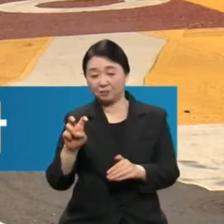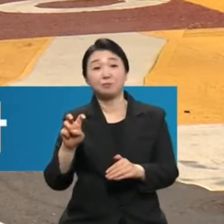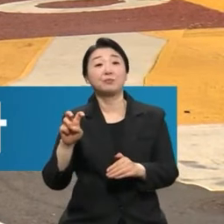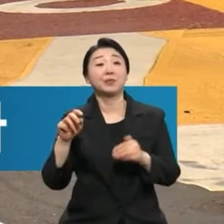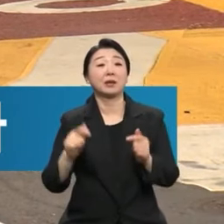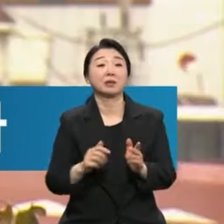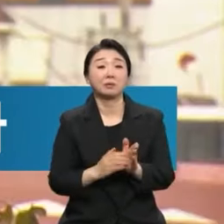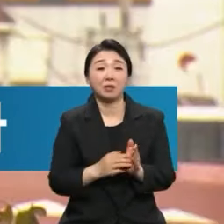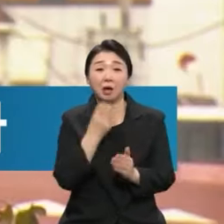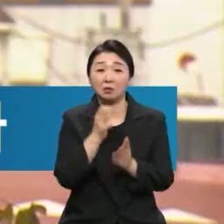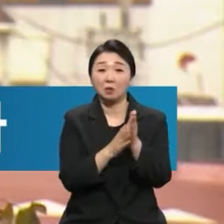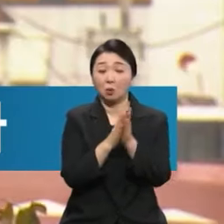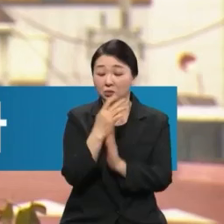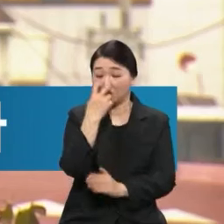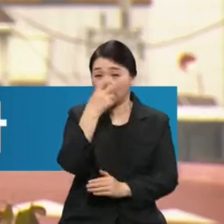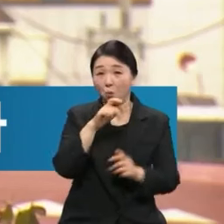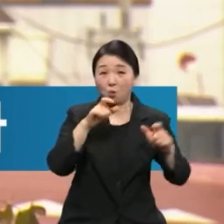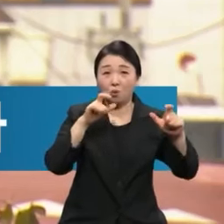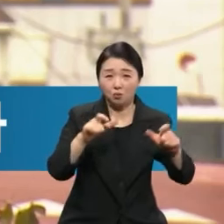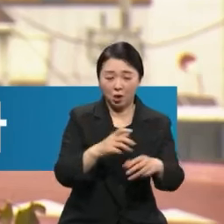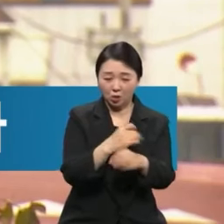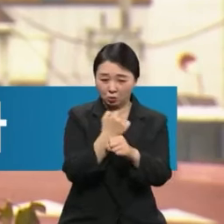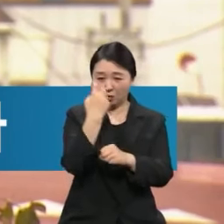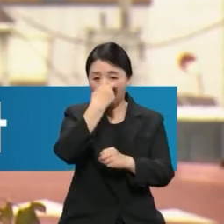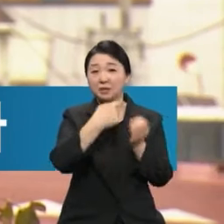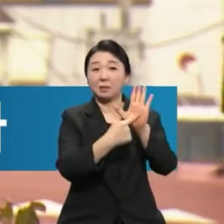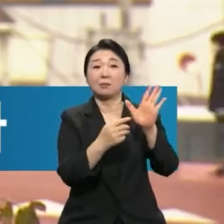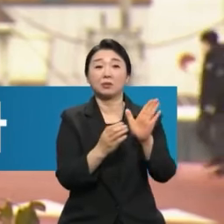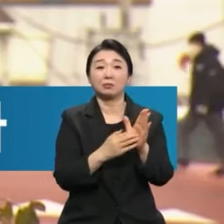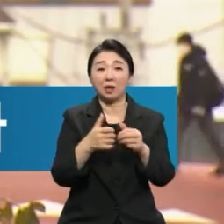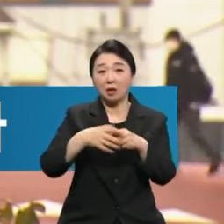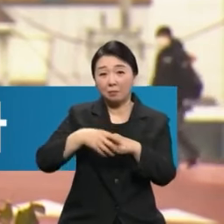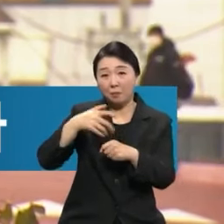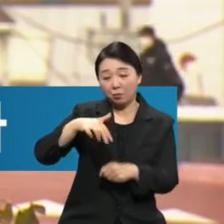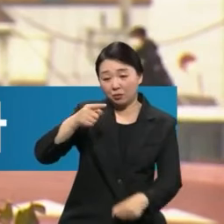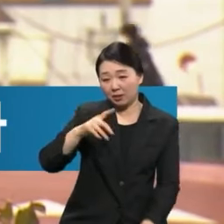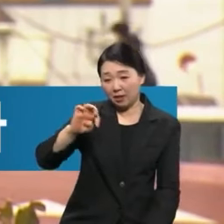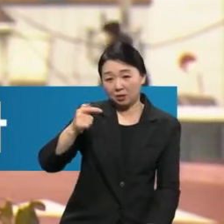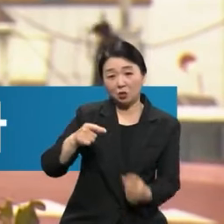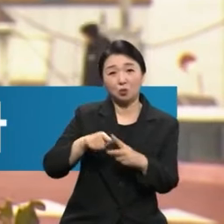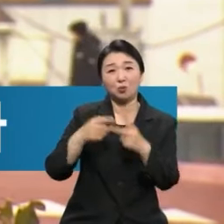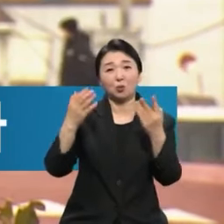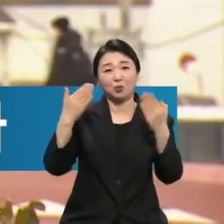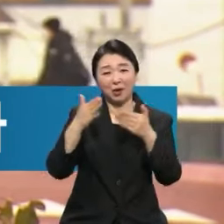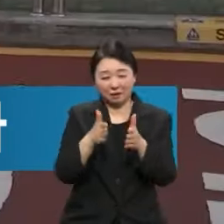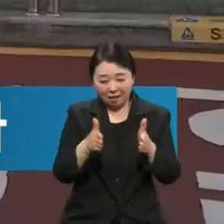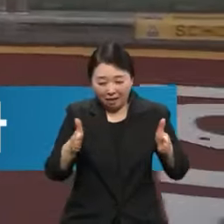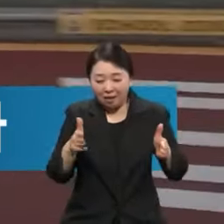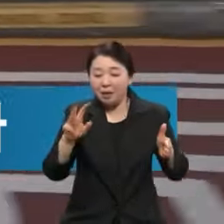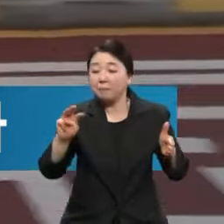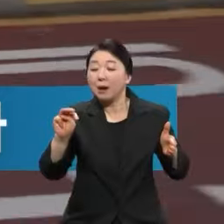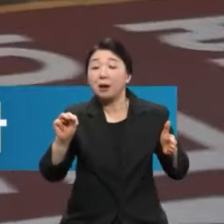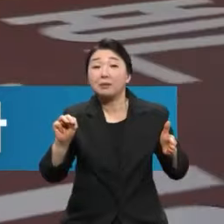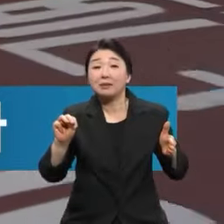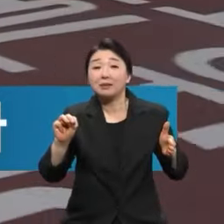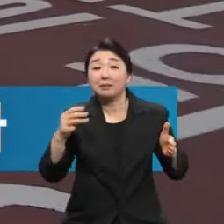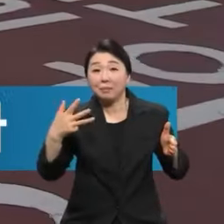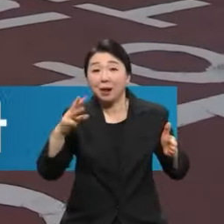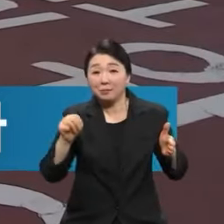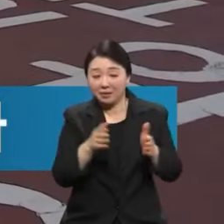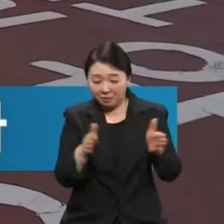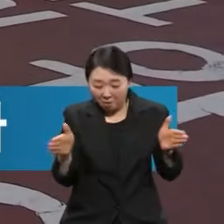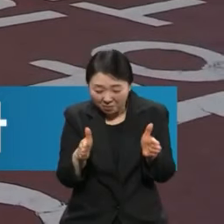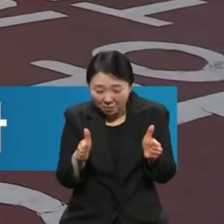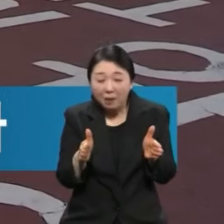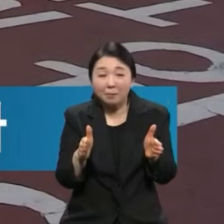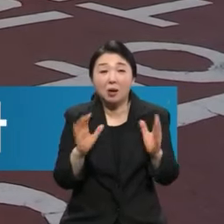서울시는 보호구역 종합관리대책을 발표하고 마포구의 창천초등학교 등 길 너비가 8m 미만인 어린이 보호구역의